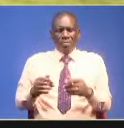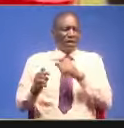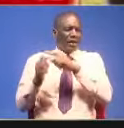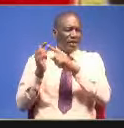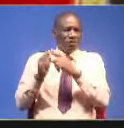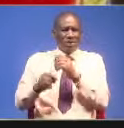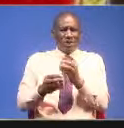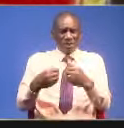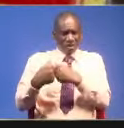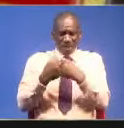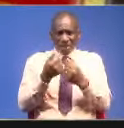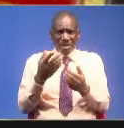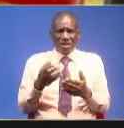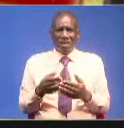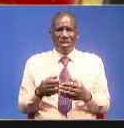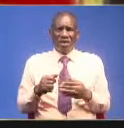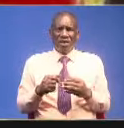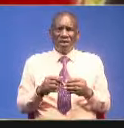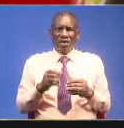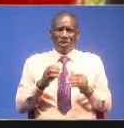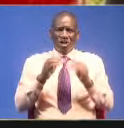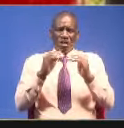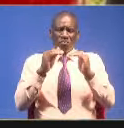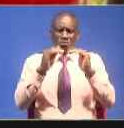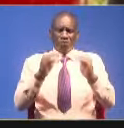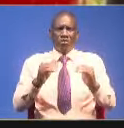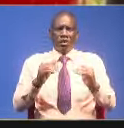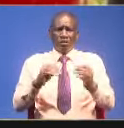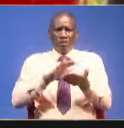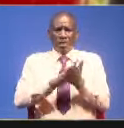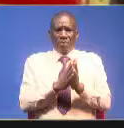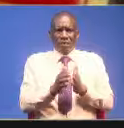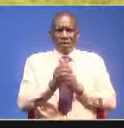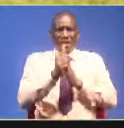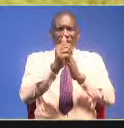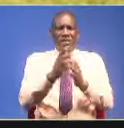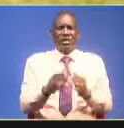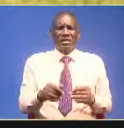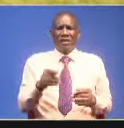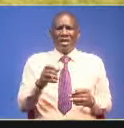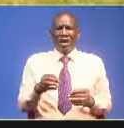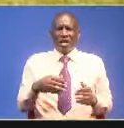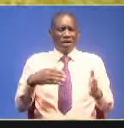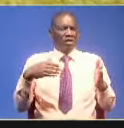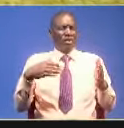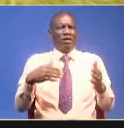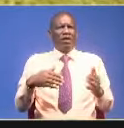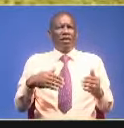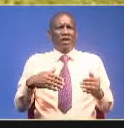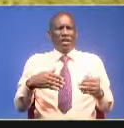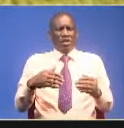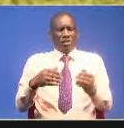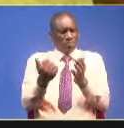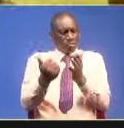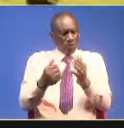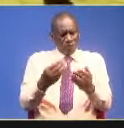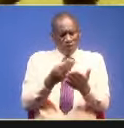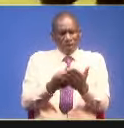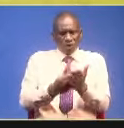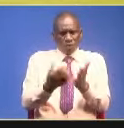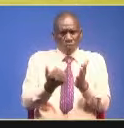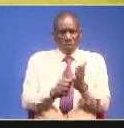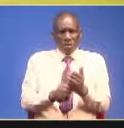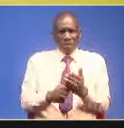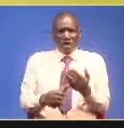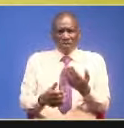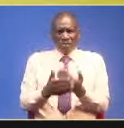nazo katika kupaa hadi kwenye nafasi za uongozi ni vikwazo vya kimfuko, mapendeleo ya